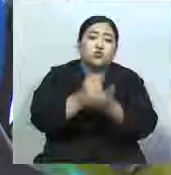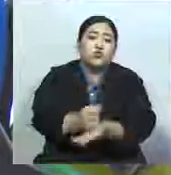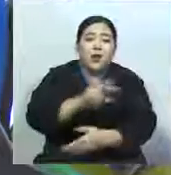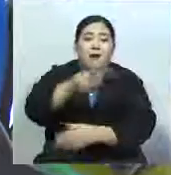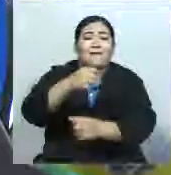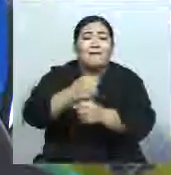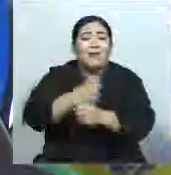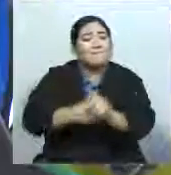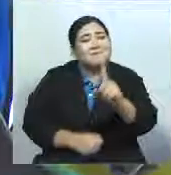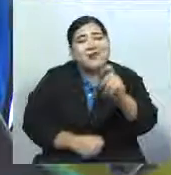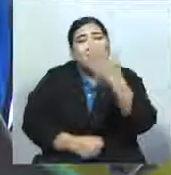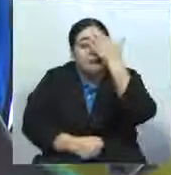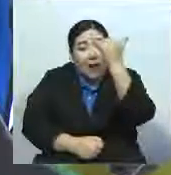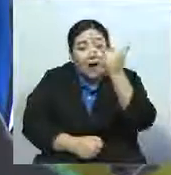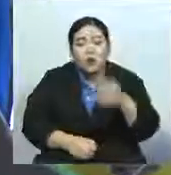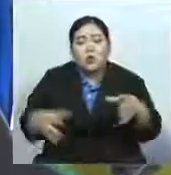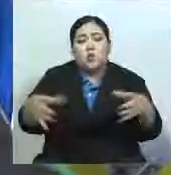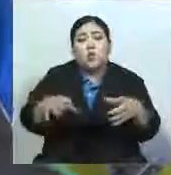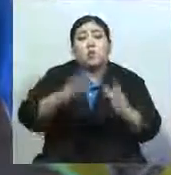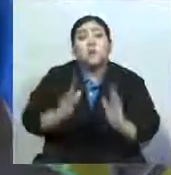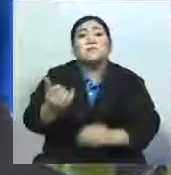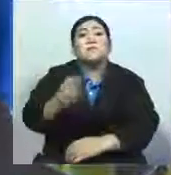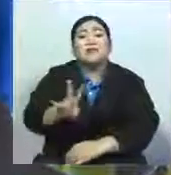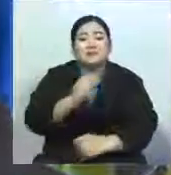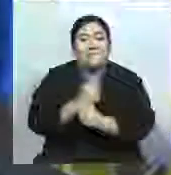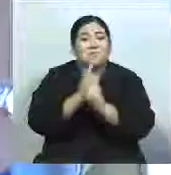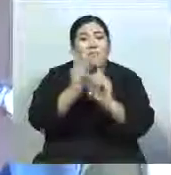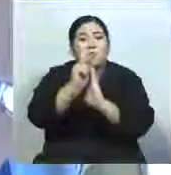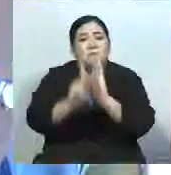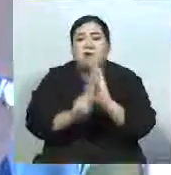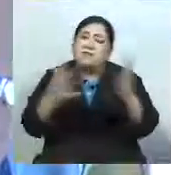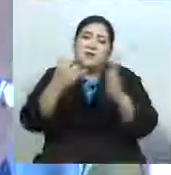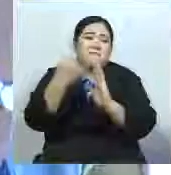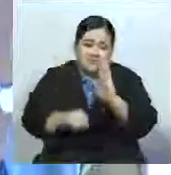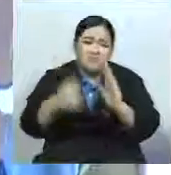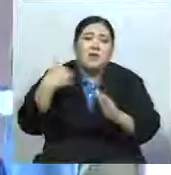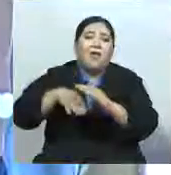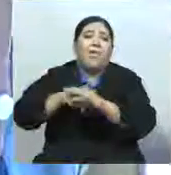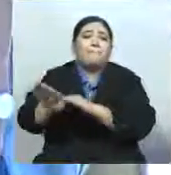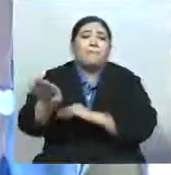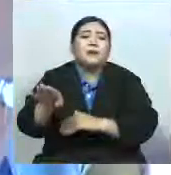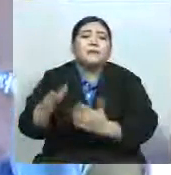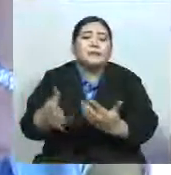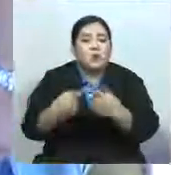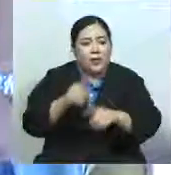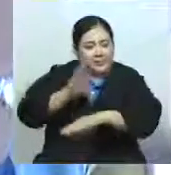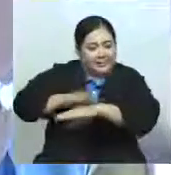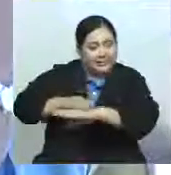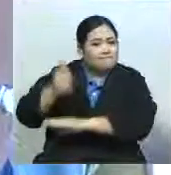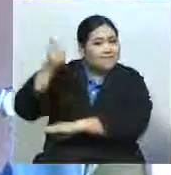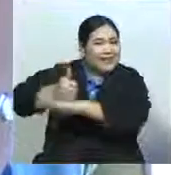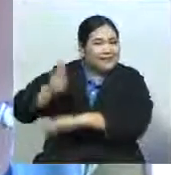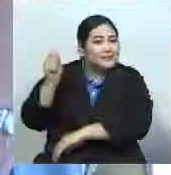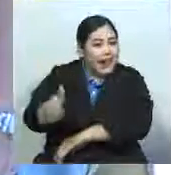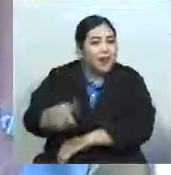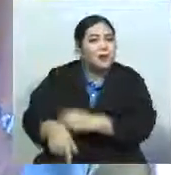ทศได้เนื่องจากแรงงานดังกล่าวที่บอกไปนะครับไม่ได้เดินทางไปอย่างถูกต้องตามกฎหมายแต่จะช่วยในการติดตามเงินค่าแรงจากนายจ้างที่ติดค้าง